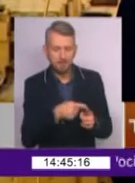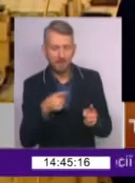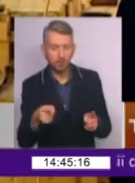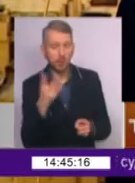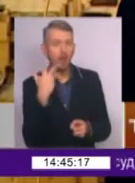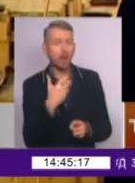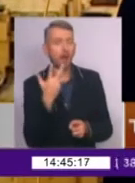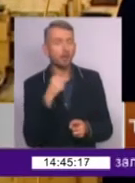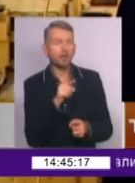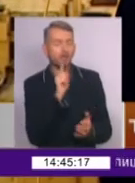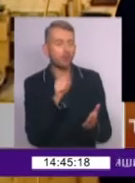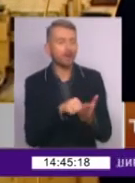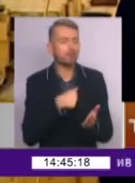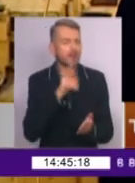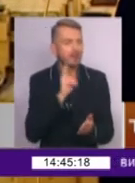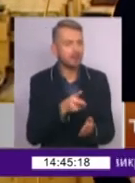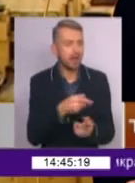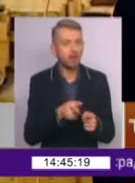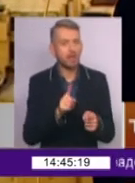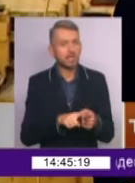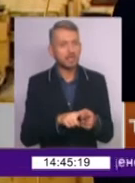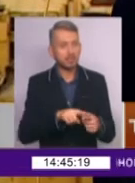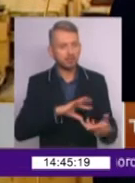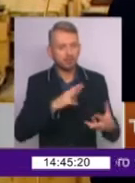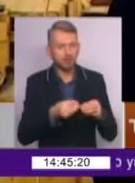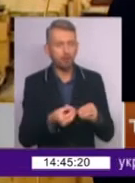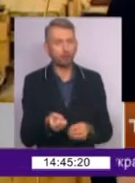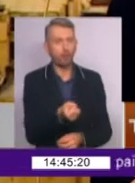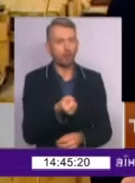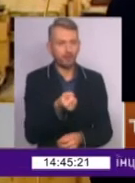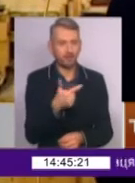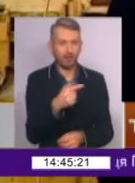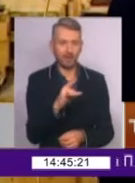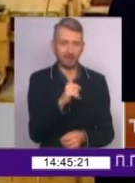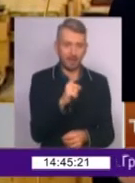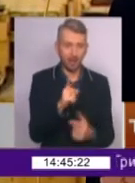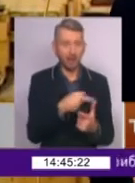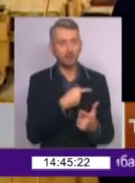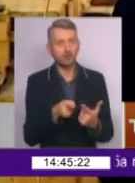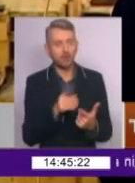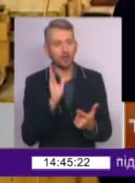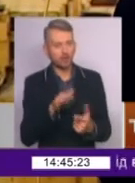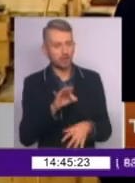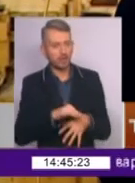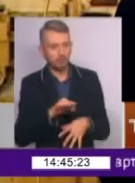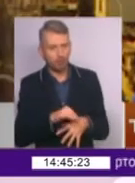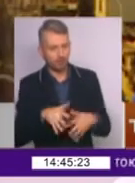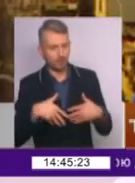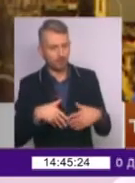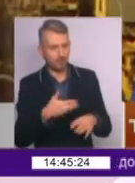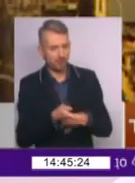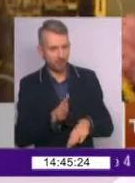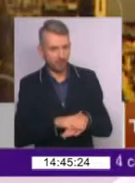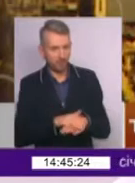коли він до нього потрапив, ми не знаємо, це виліться у носійство, у так зване ГРЗ, чи виліться у захворювання таке важке, як